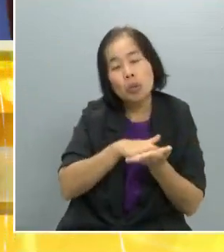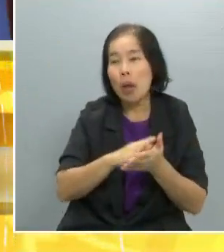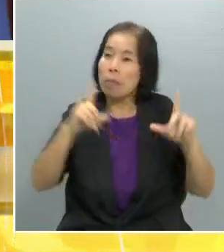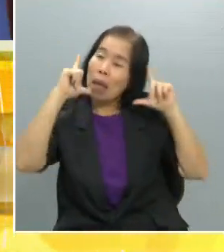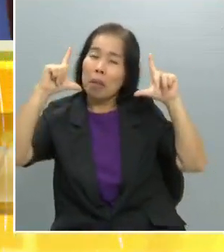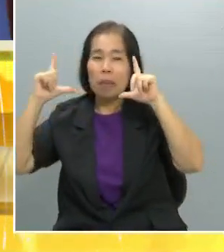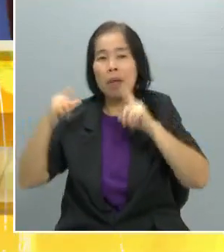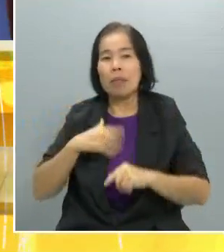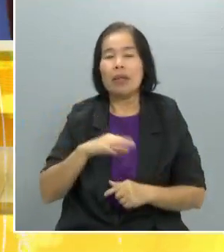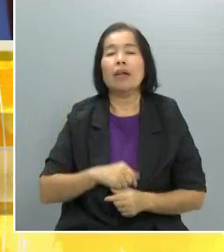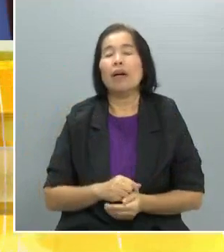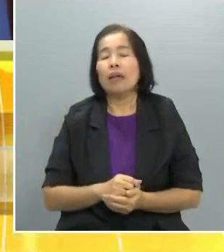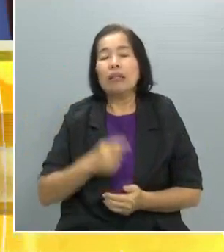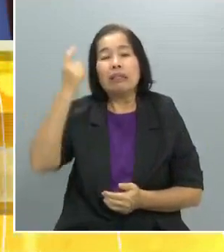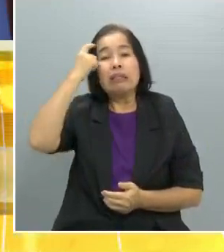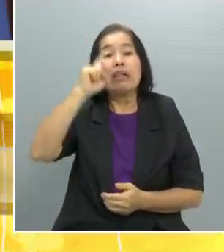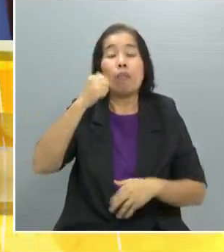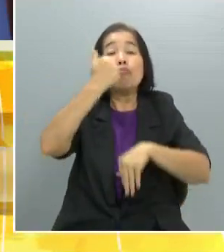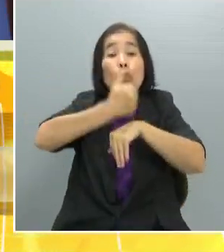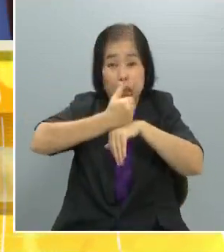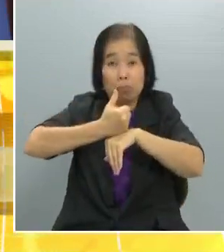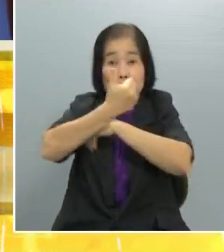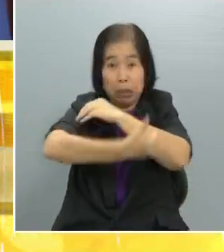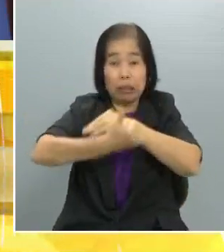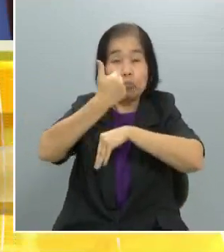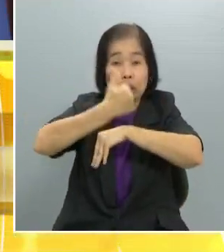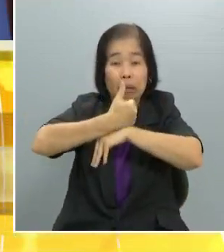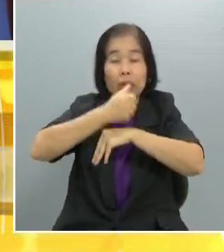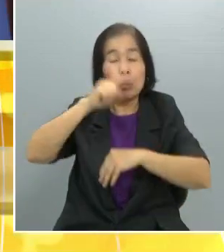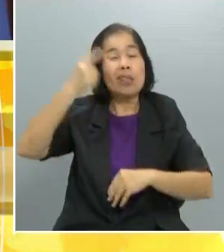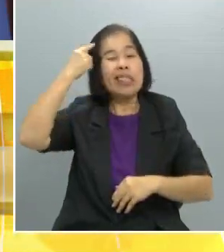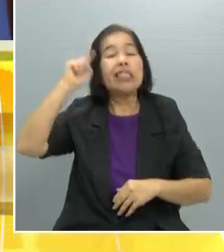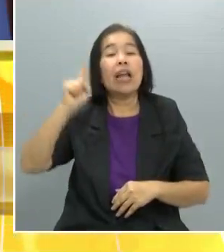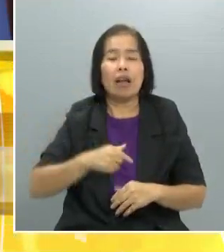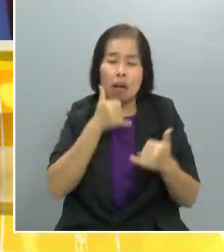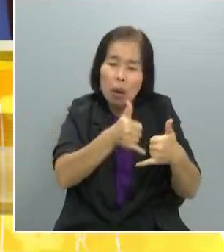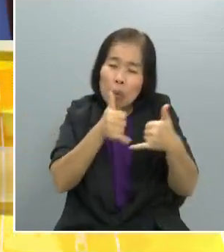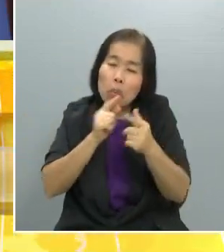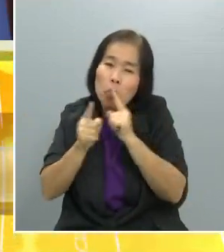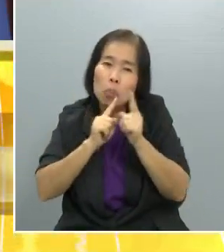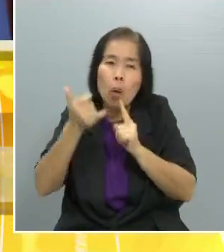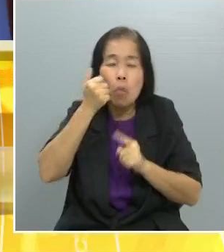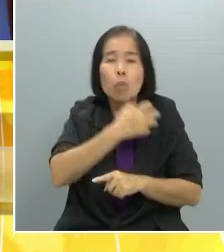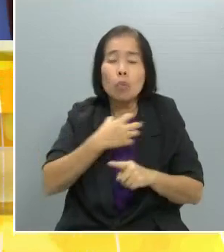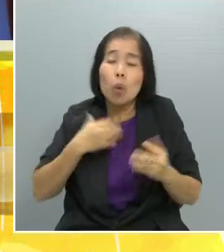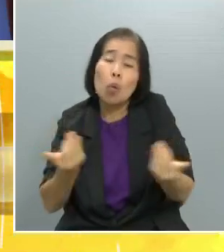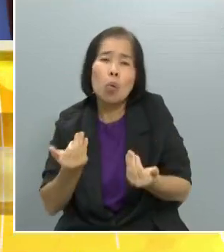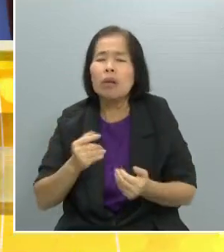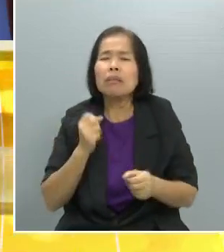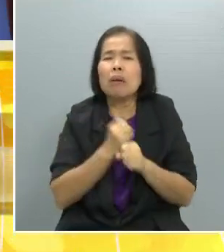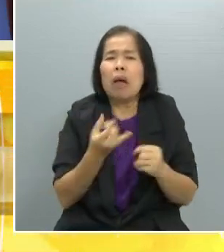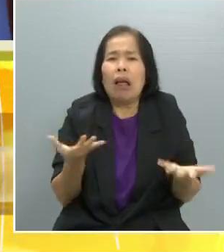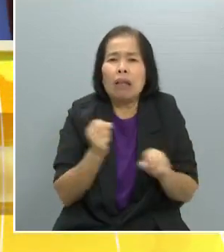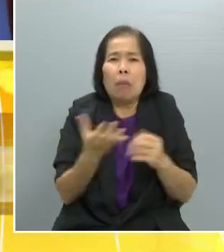ใช้สมองคิดว่าผู้นำประเทศเนี่ยจะทำยังไงให้นอกจากไปนั่งคุยกับทูตเขาโทรศัพท์คุยกับทูตเขาเนี่ยมันทำอะไร